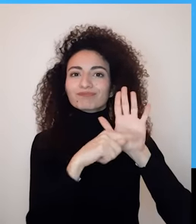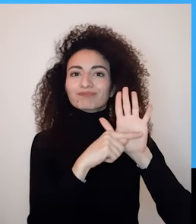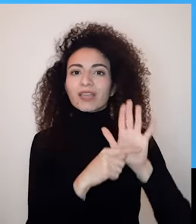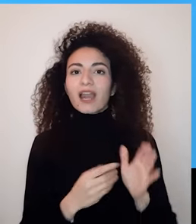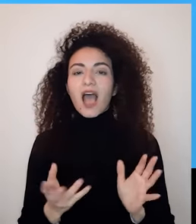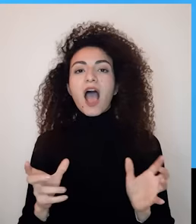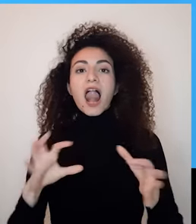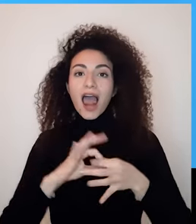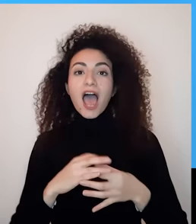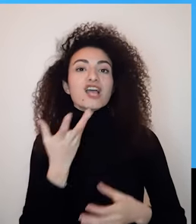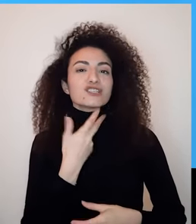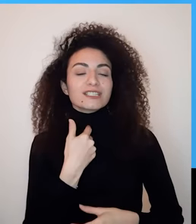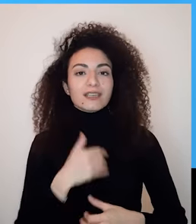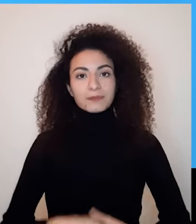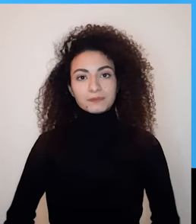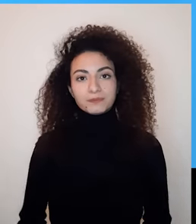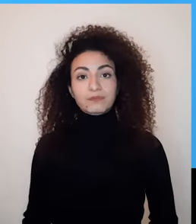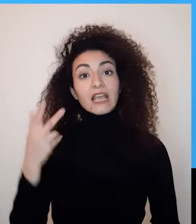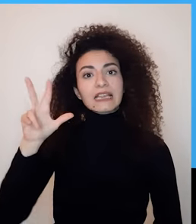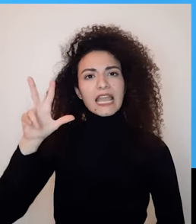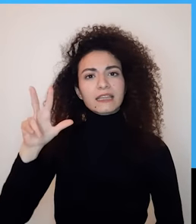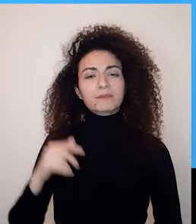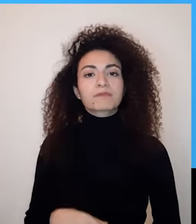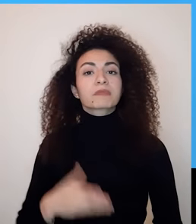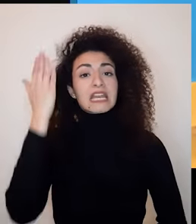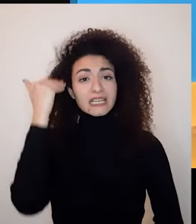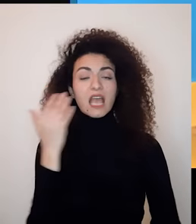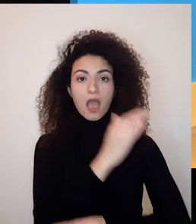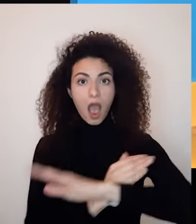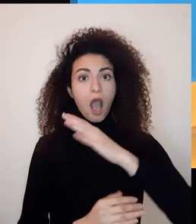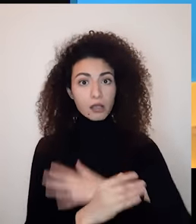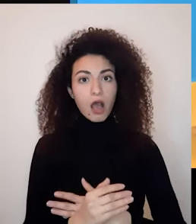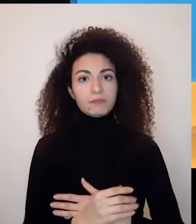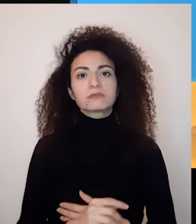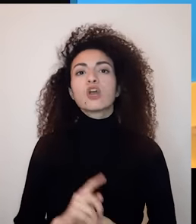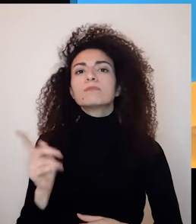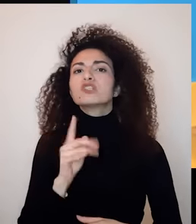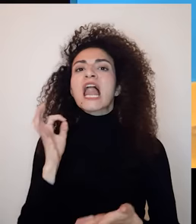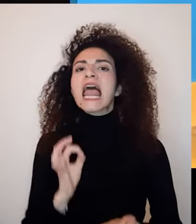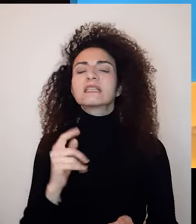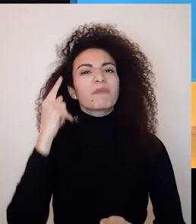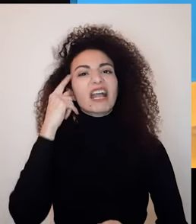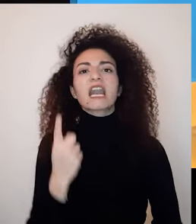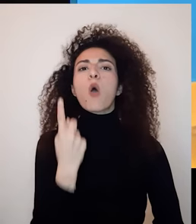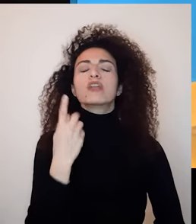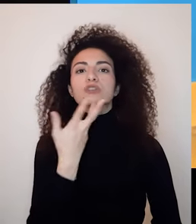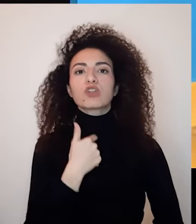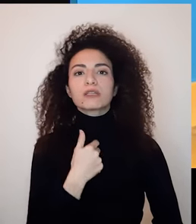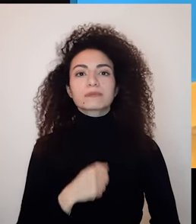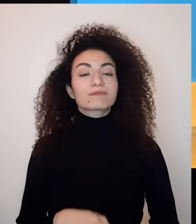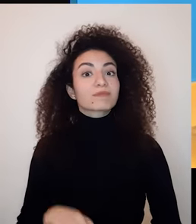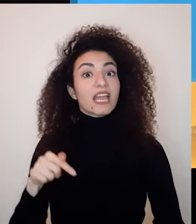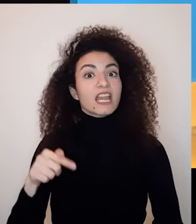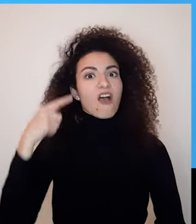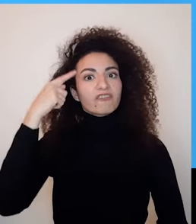أي محرمات بيعرض العلاقة الجنسية للفشل والكبت والخيبة. 3، النساء ذوات الإعاقة يجب أن لا يكون الجنس